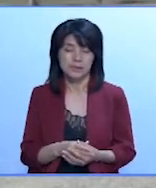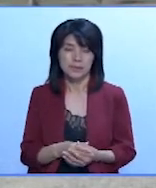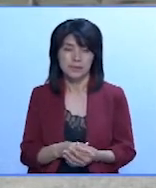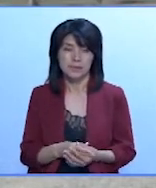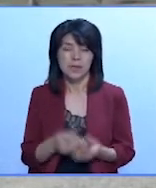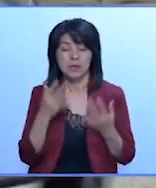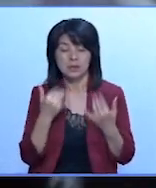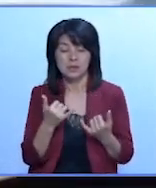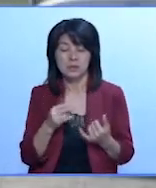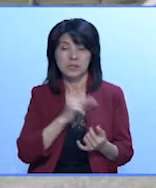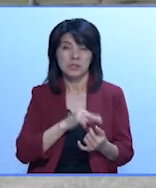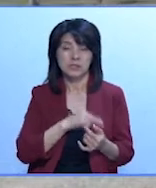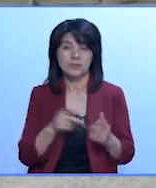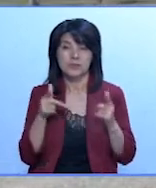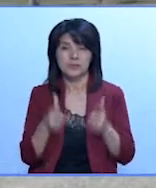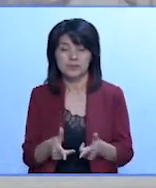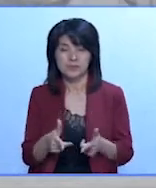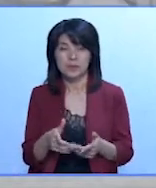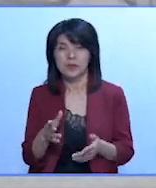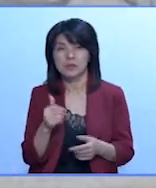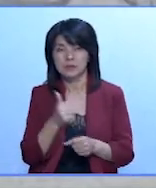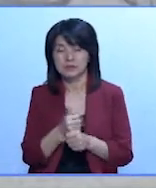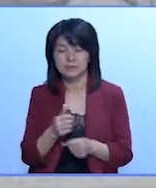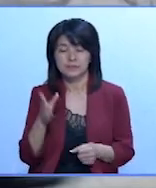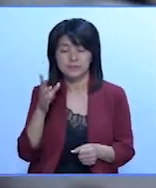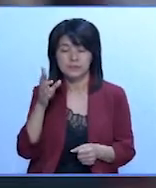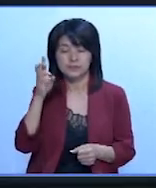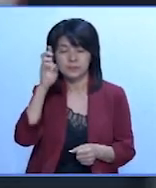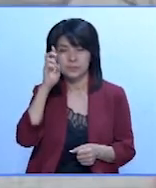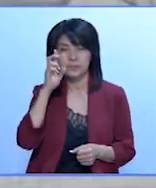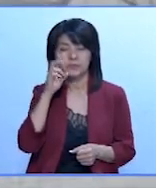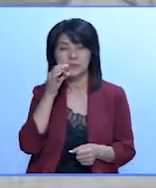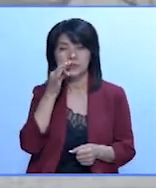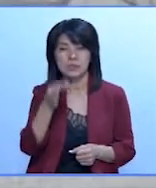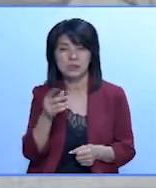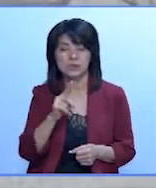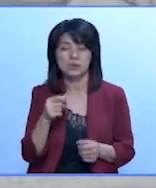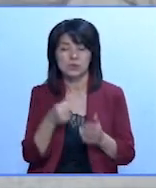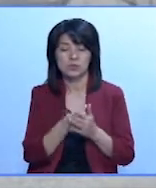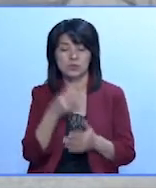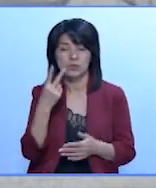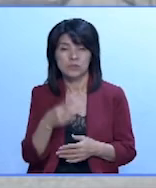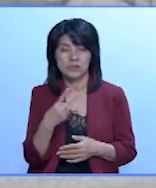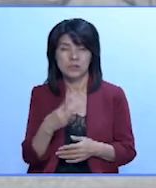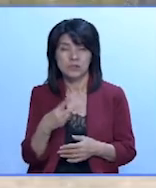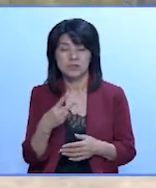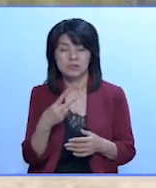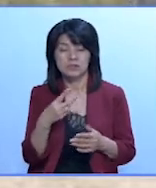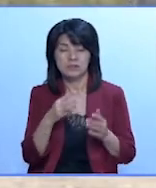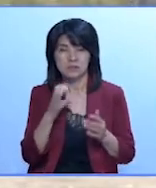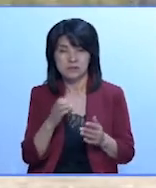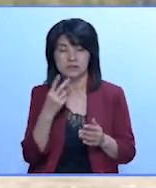қамтудың жол картасы бағдарламасы үкімет басшысының 2020 жылғы 27 наурыздағы өкімімен бекітілген. Жоба жүзеге